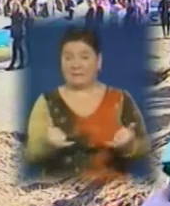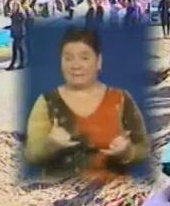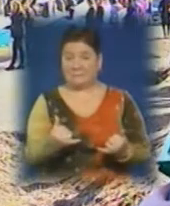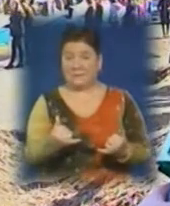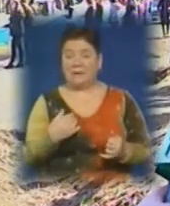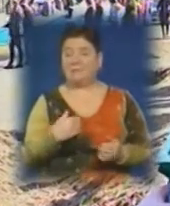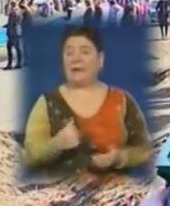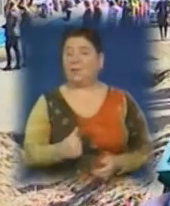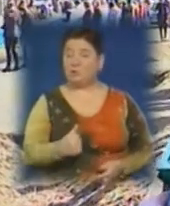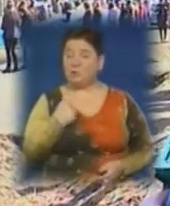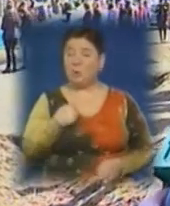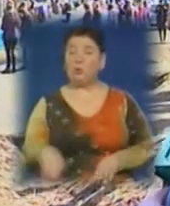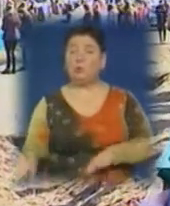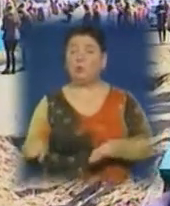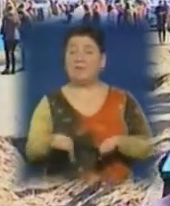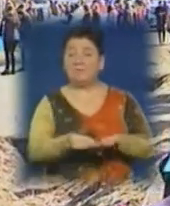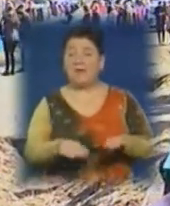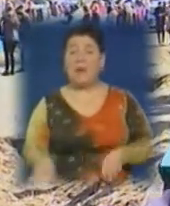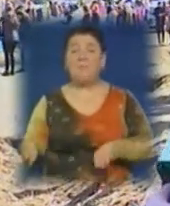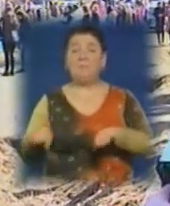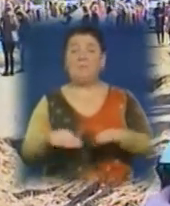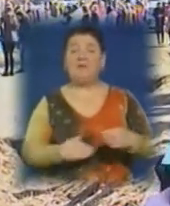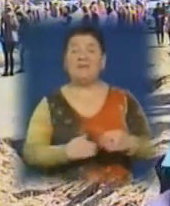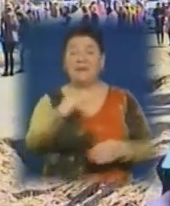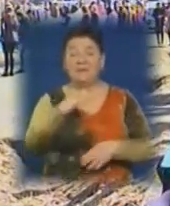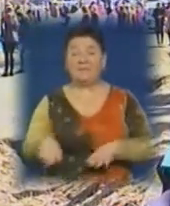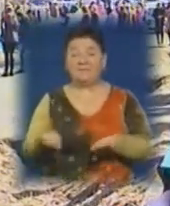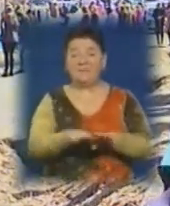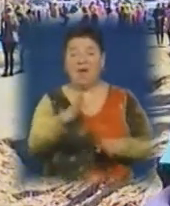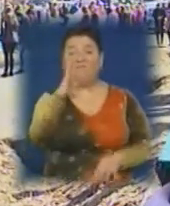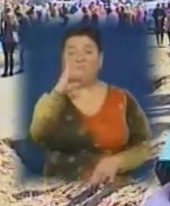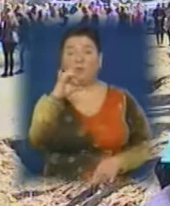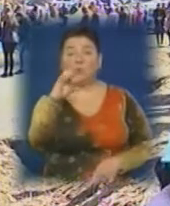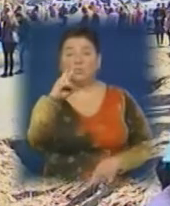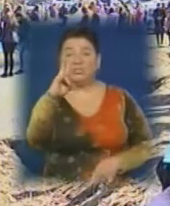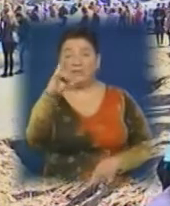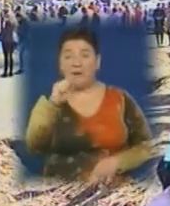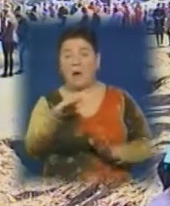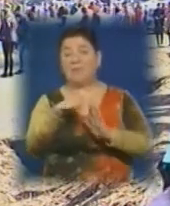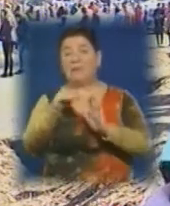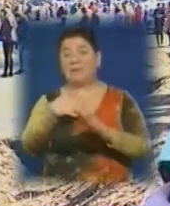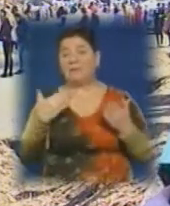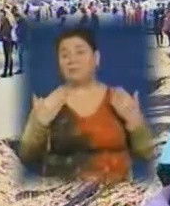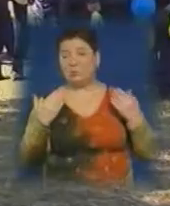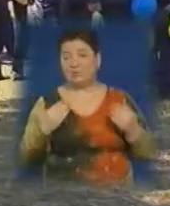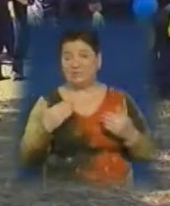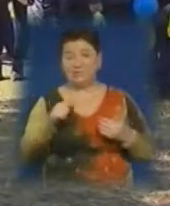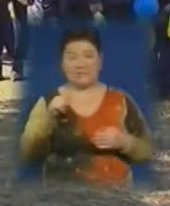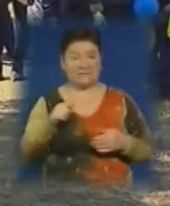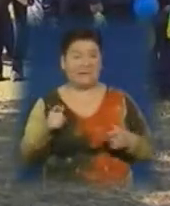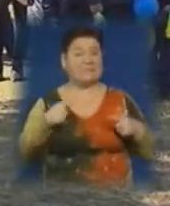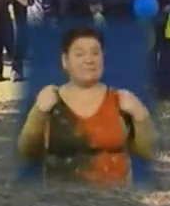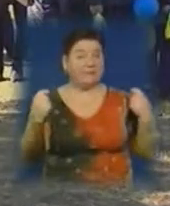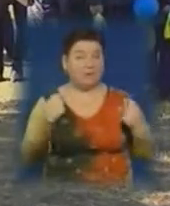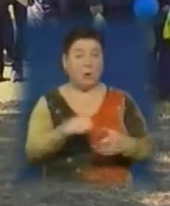на достойному рівні, а ось підняти на новий рівень президента Августина Волошина покликане сьогоднішнє оце свято.